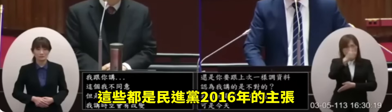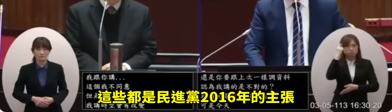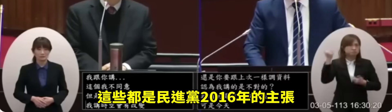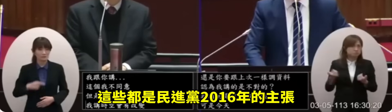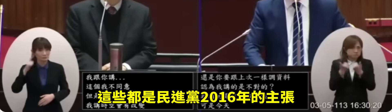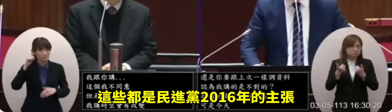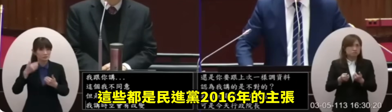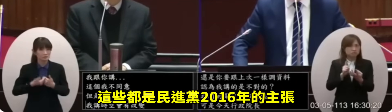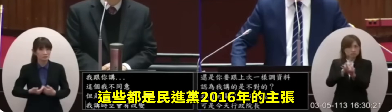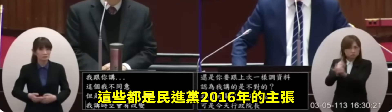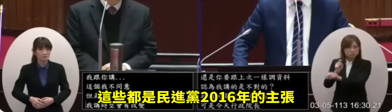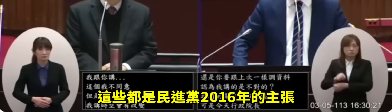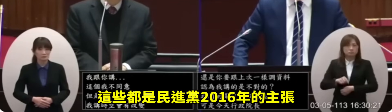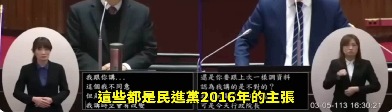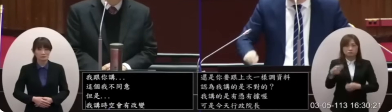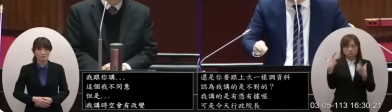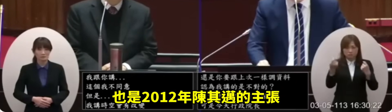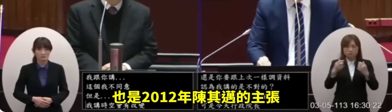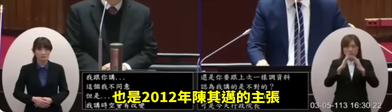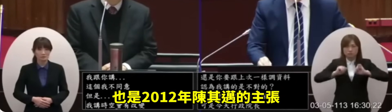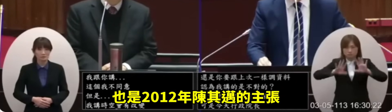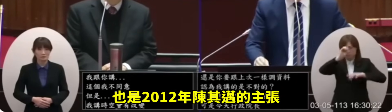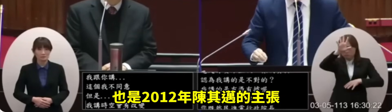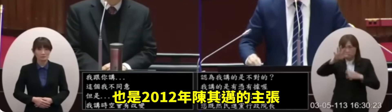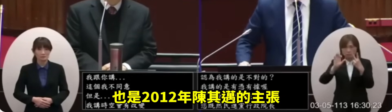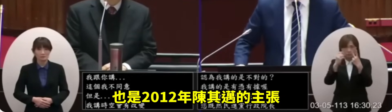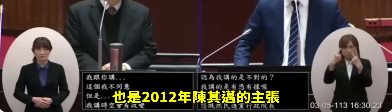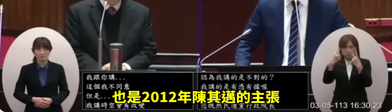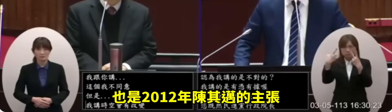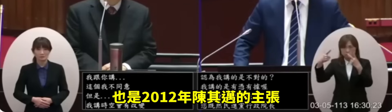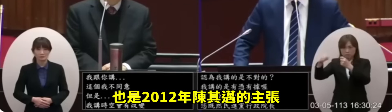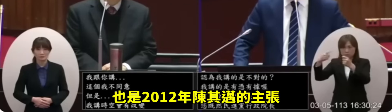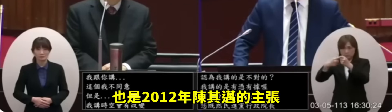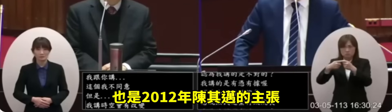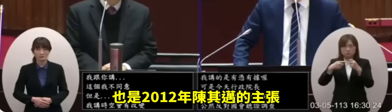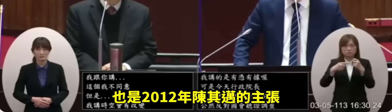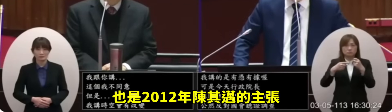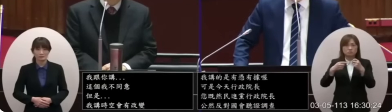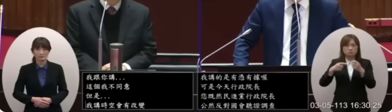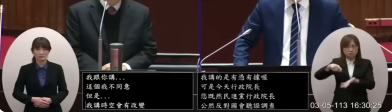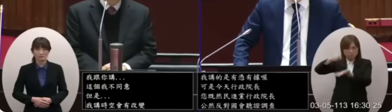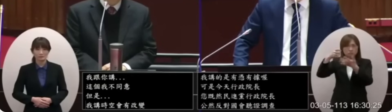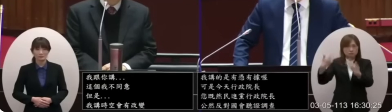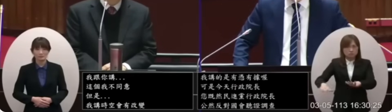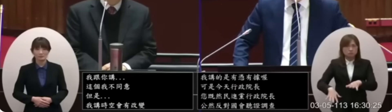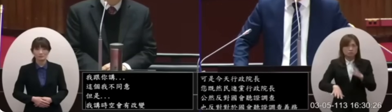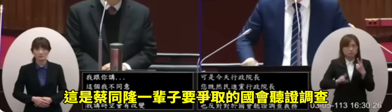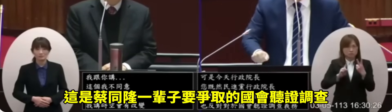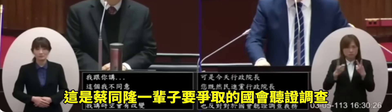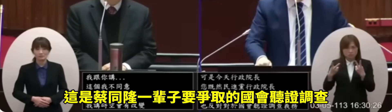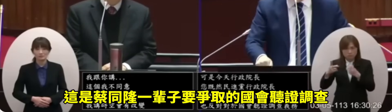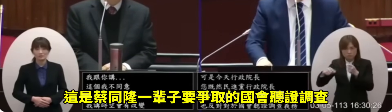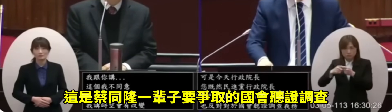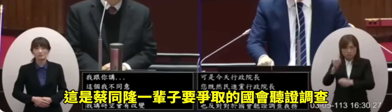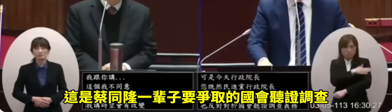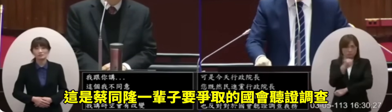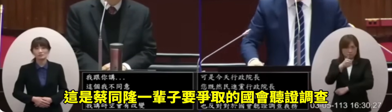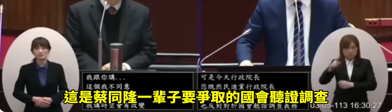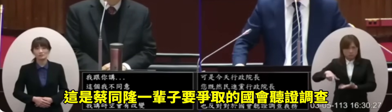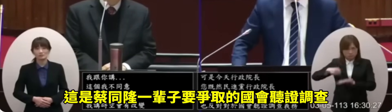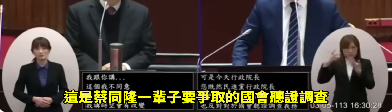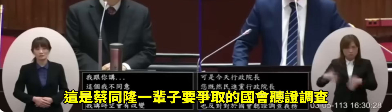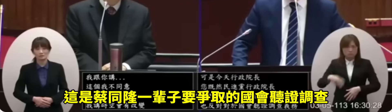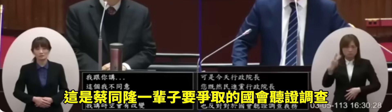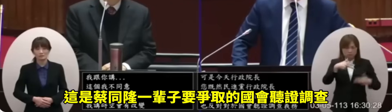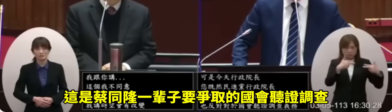都是民进党二零一六年的主张，也是二零一二年陈其迈的主张啊，甚至蔡同文一辈子